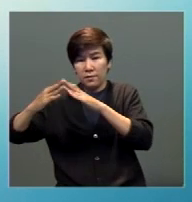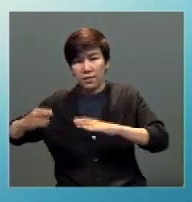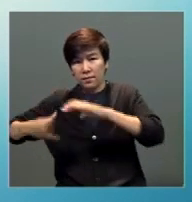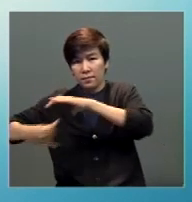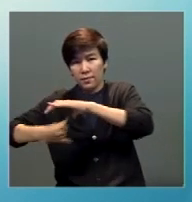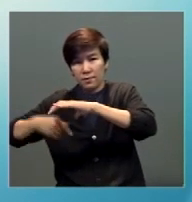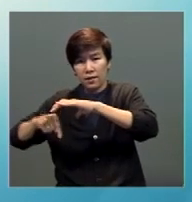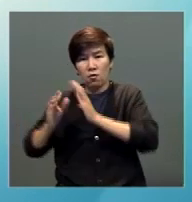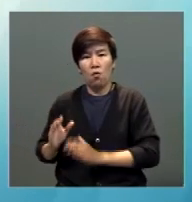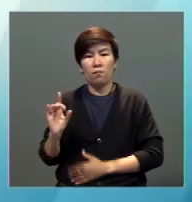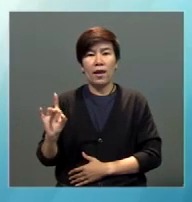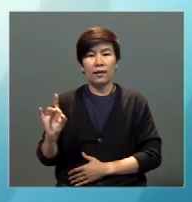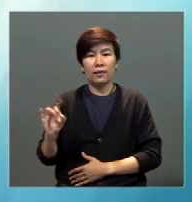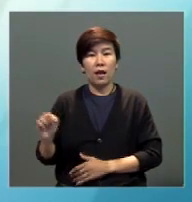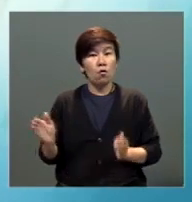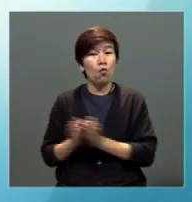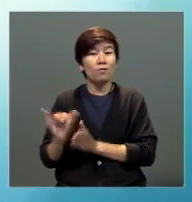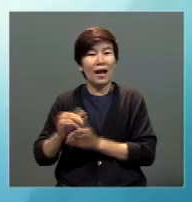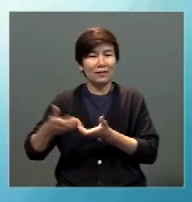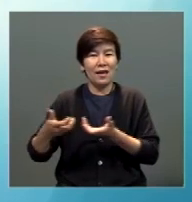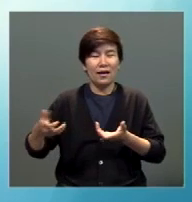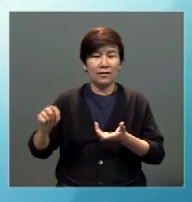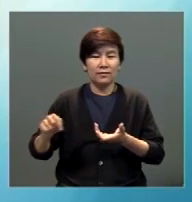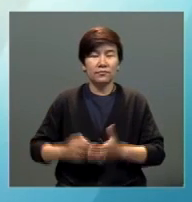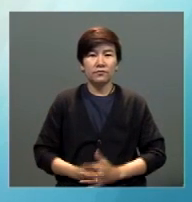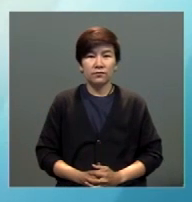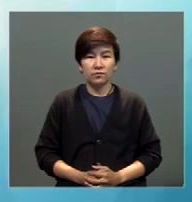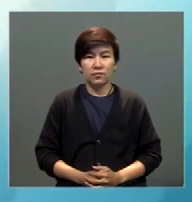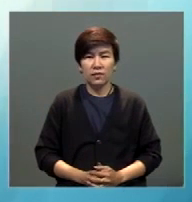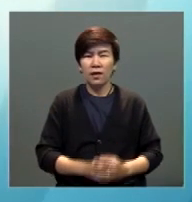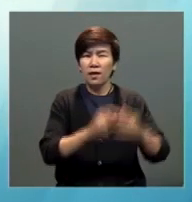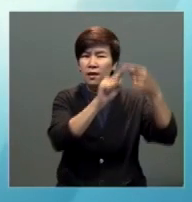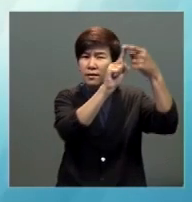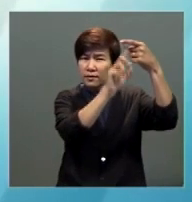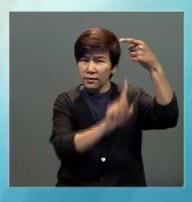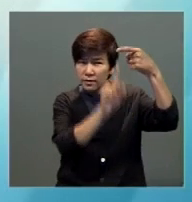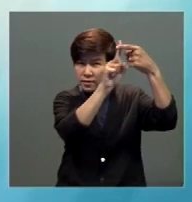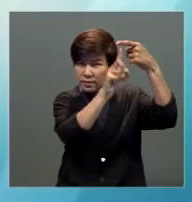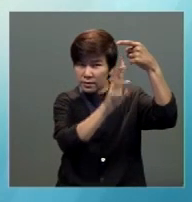แต่ว่ามีกลุ่มที่อยู่ในสถานที่กับการที่รัฐจัดให้คือ8รายนะครับส่วนใน 10อันดับที่มีจำนวนมากนะครับตามตามกันกระจายของกลุ่มประชากรนะครับ